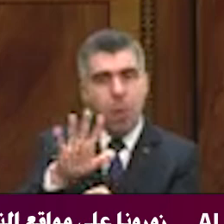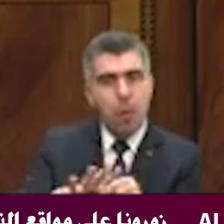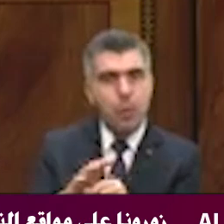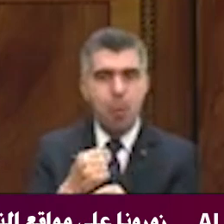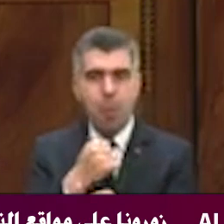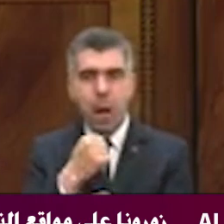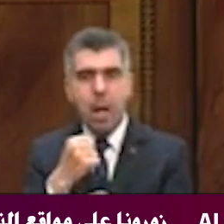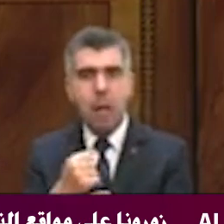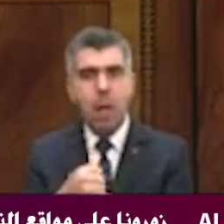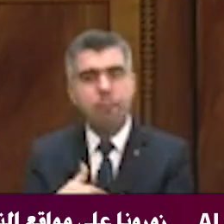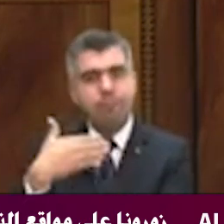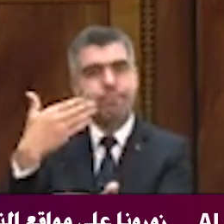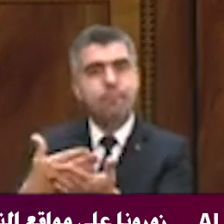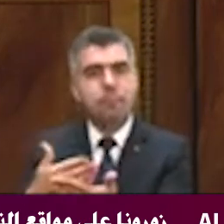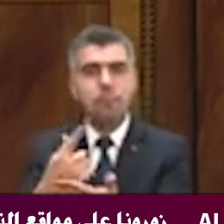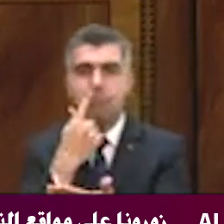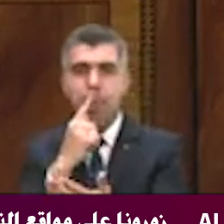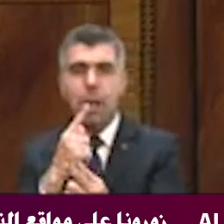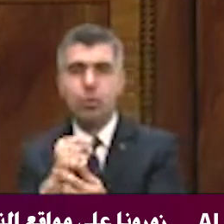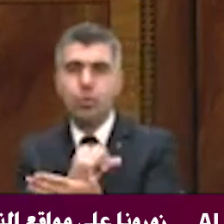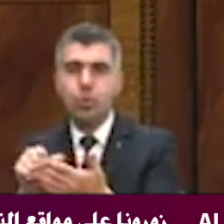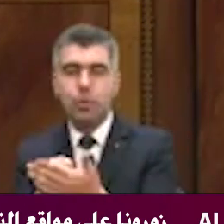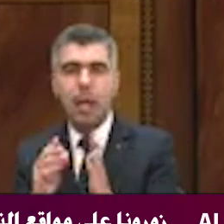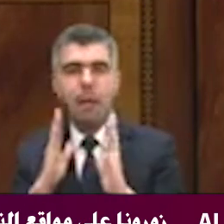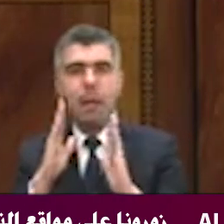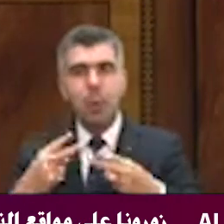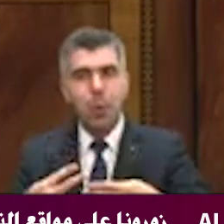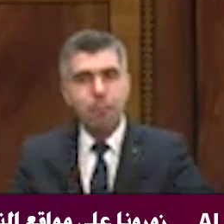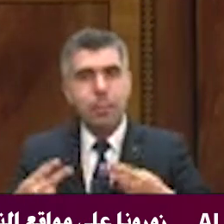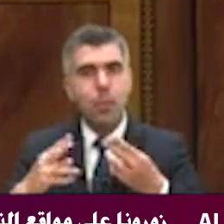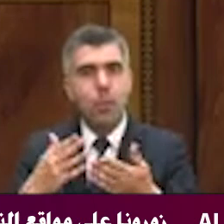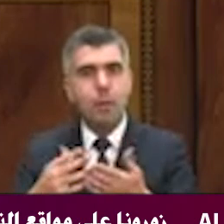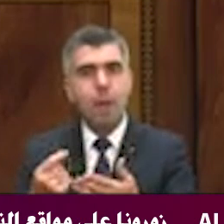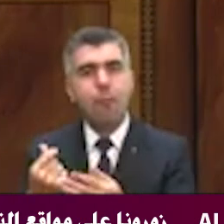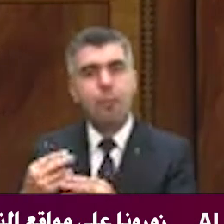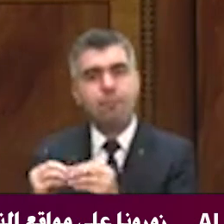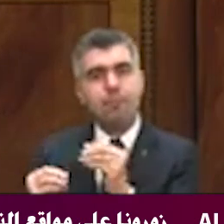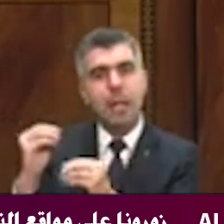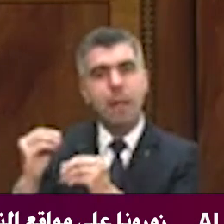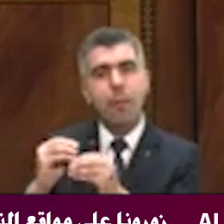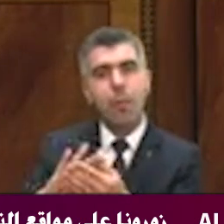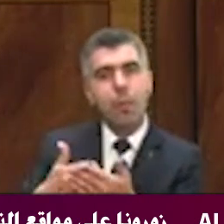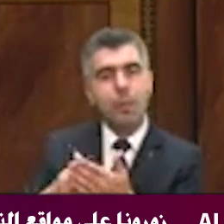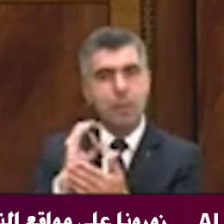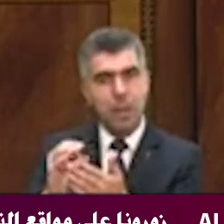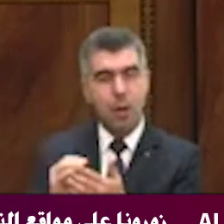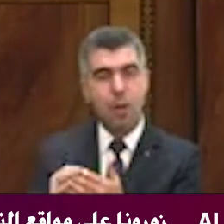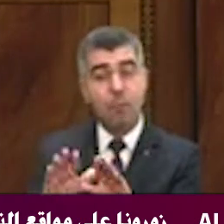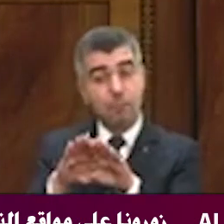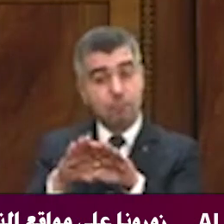المقاطعة، عبر حركة مناهضة ارتفاع الأسعار. وهنا نحن أمام سؤال الحفاظ على